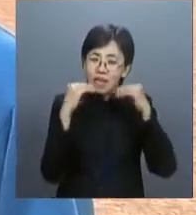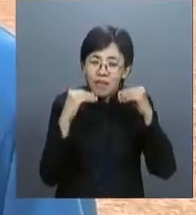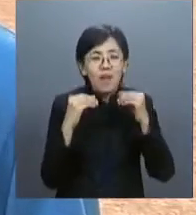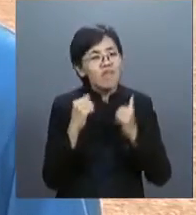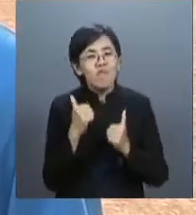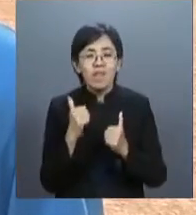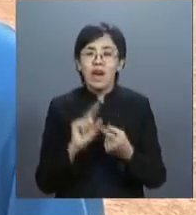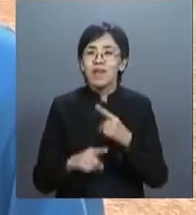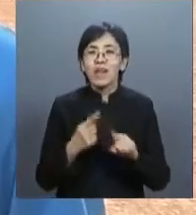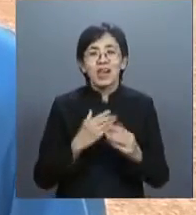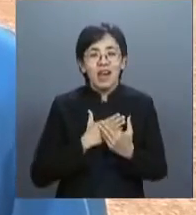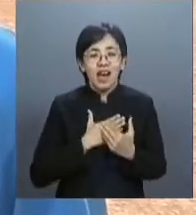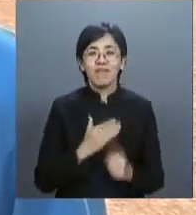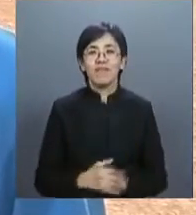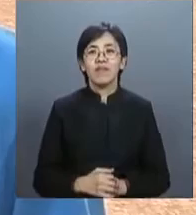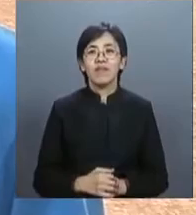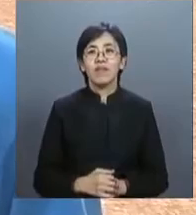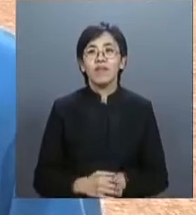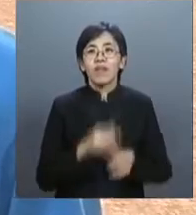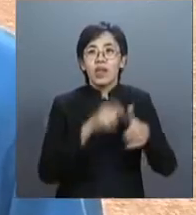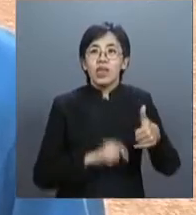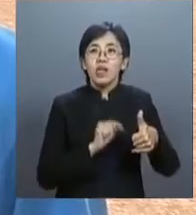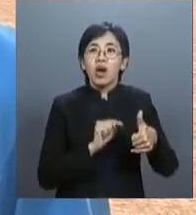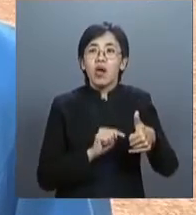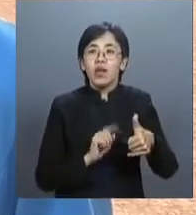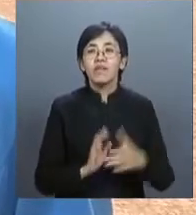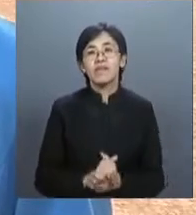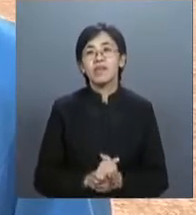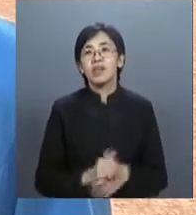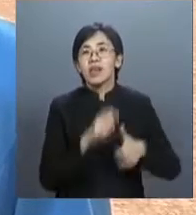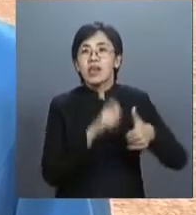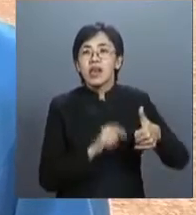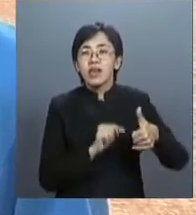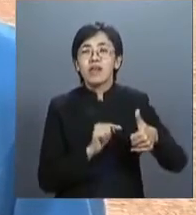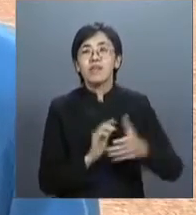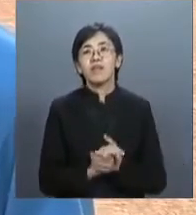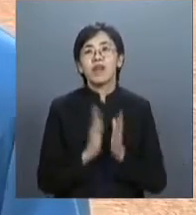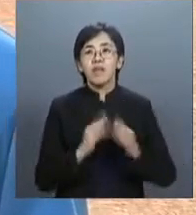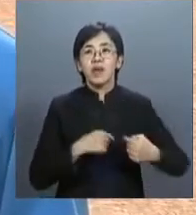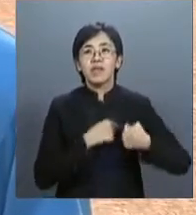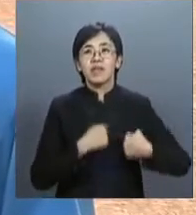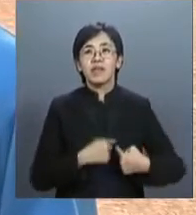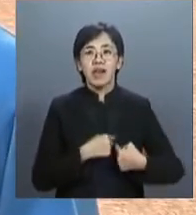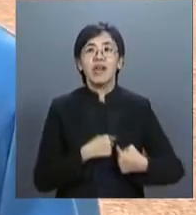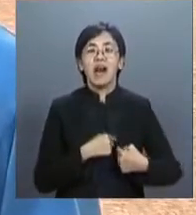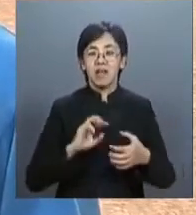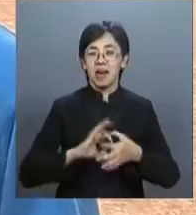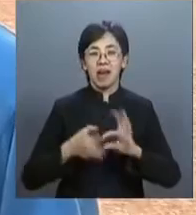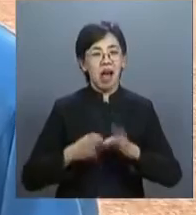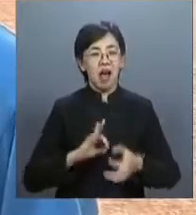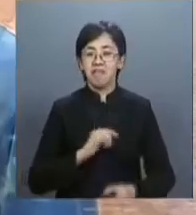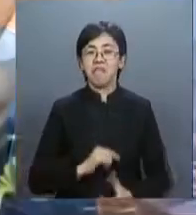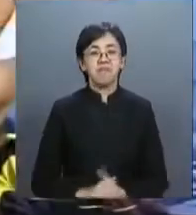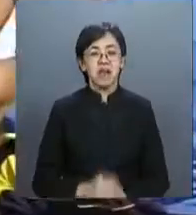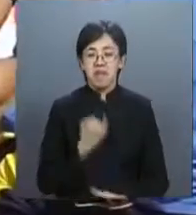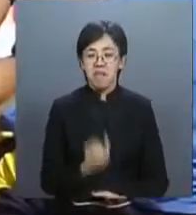ของเพื่อนๆแต่ในใจของเขาแล้วเขาเป็นคนที่จิตใจที่นักกีฬาอย่างแท้จริงเขาไม่ย